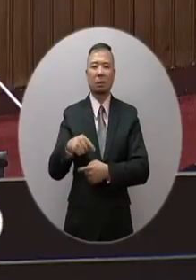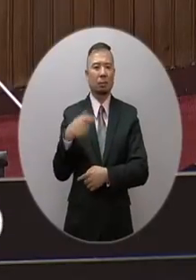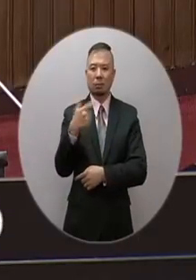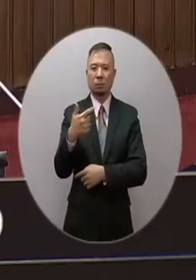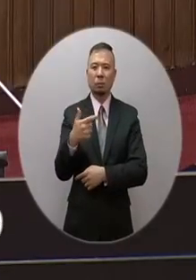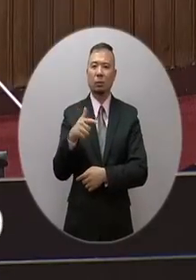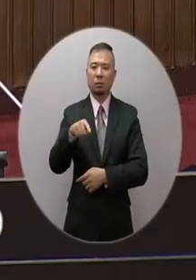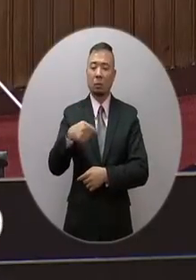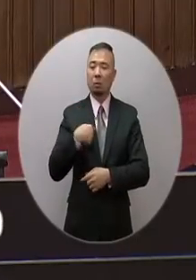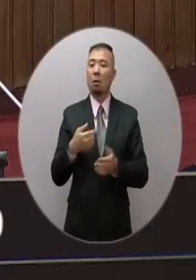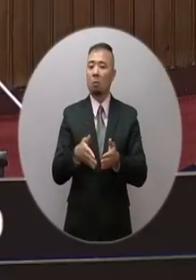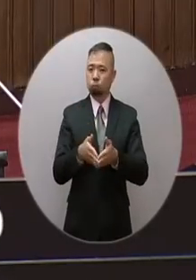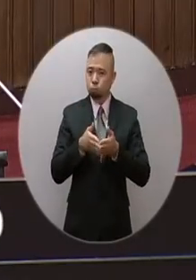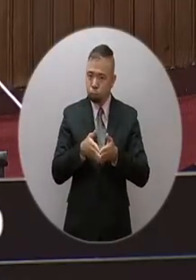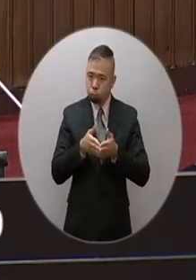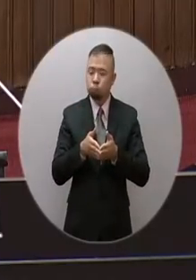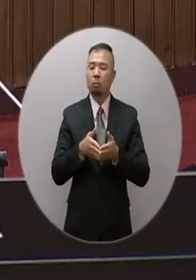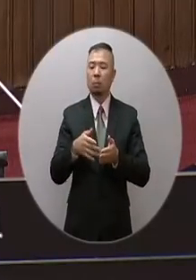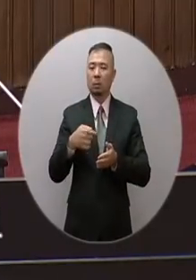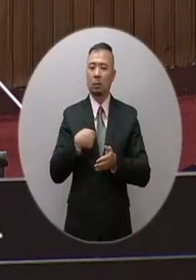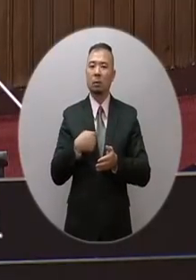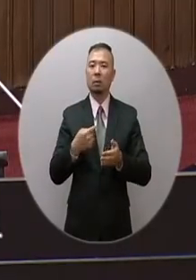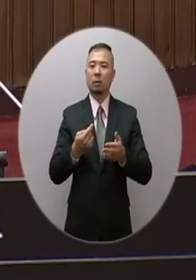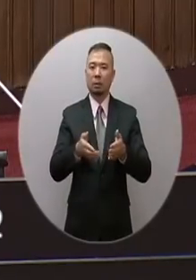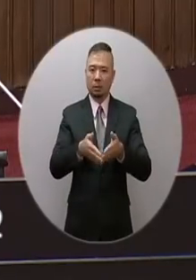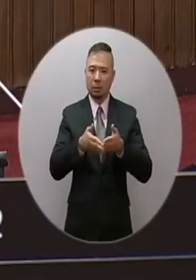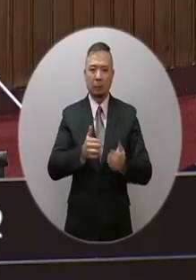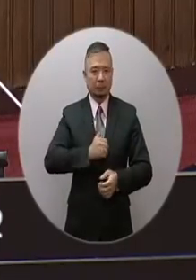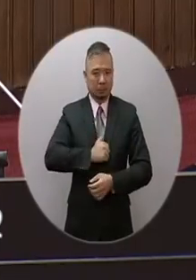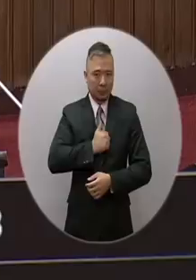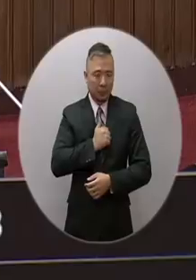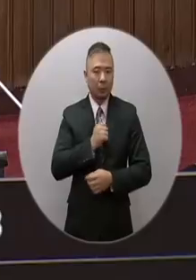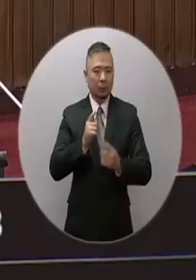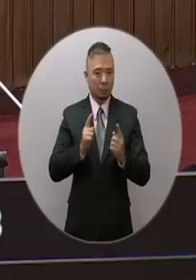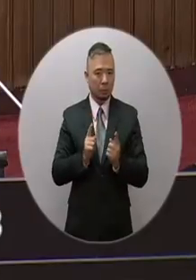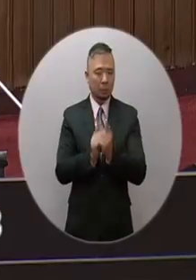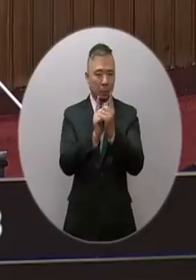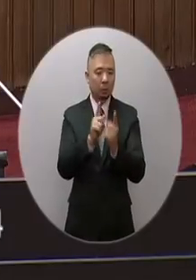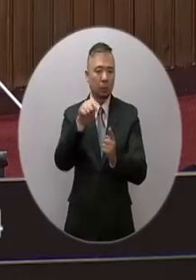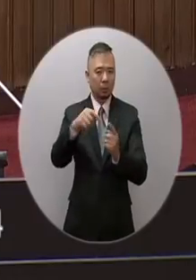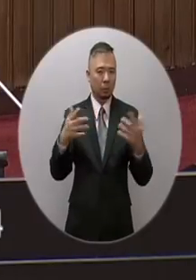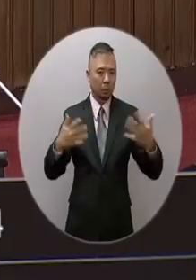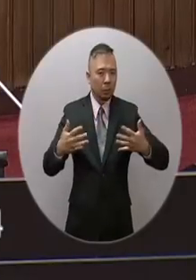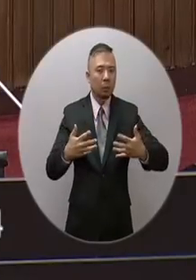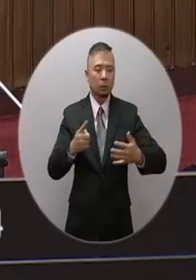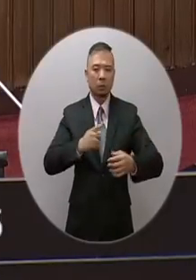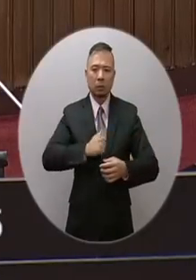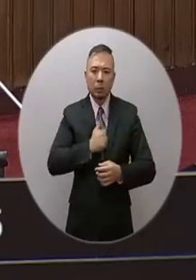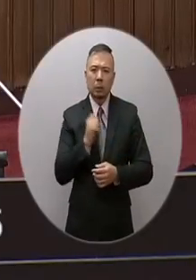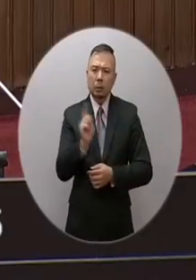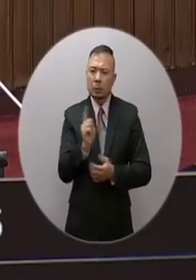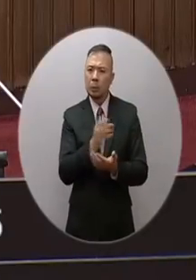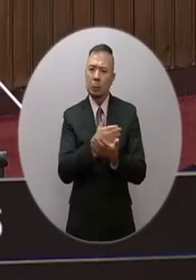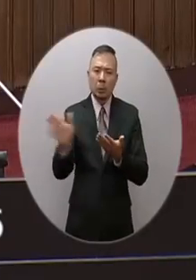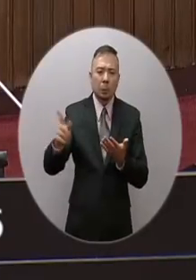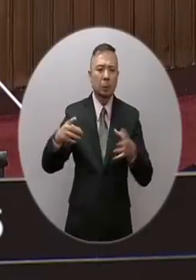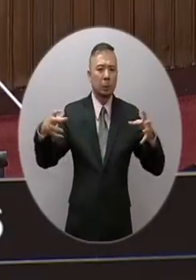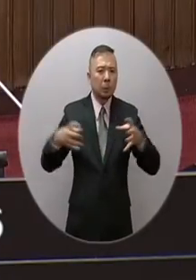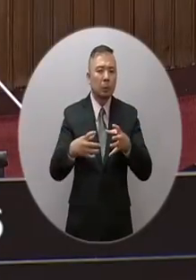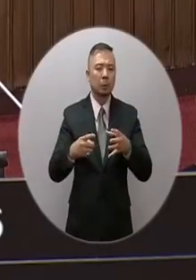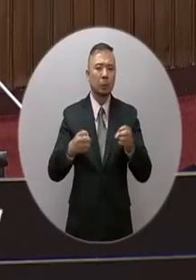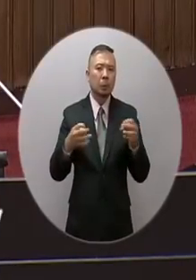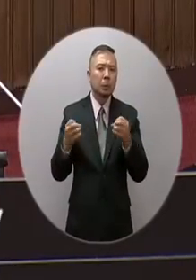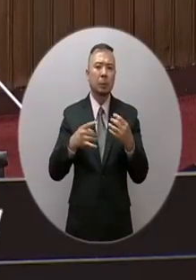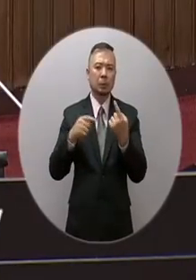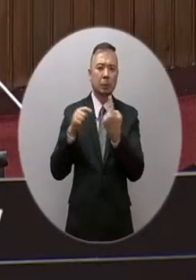的发展，只有真诚面对现实，实事求是，才有解困的方案，否